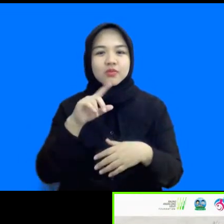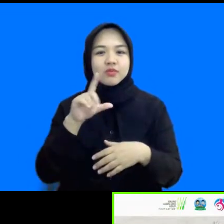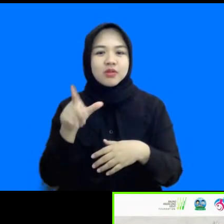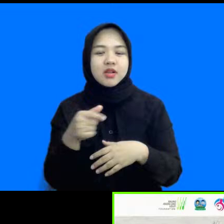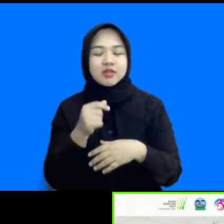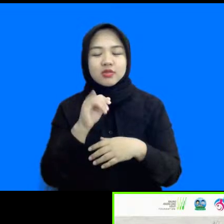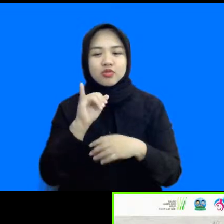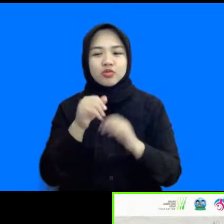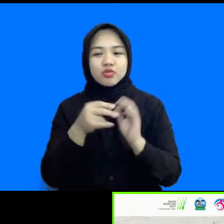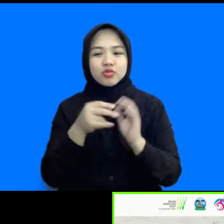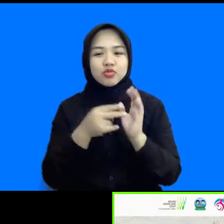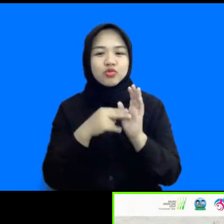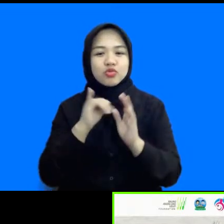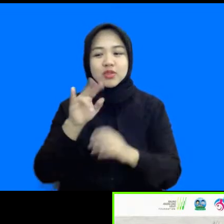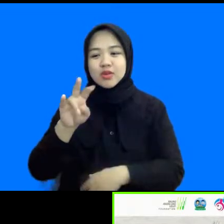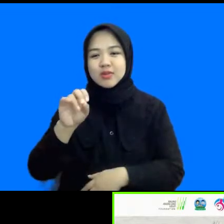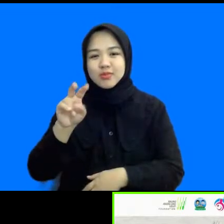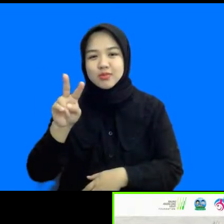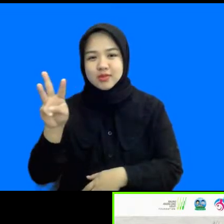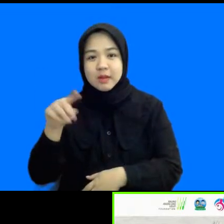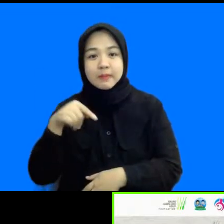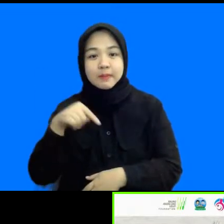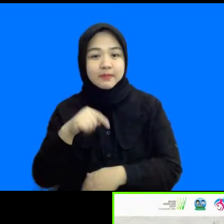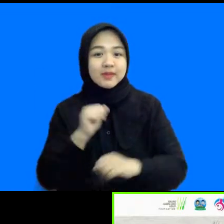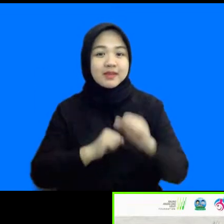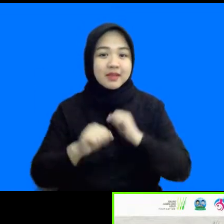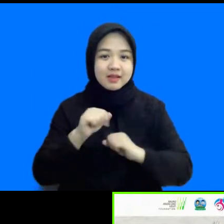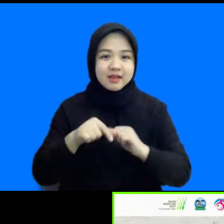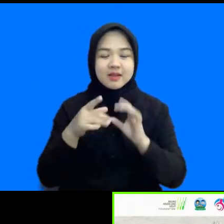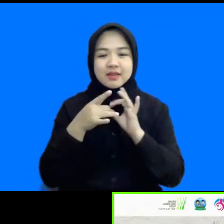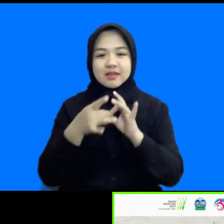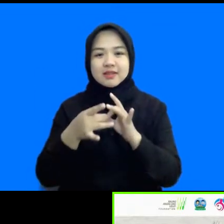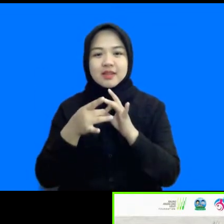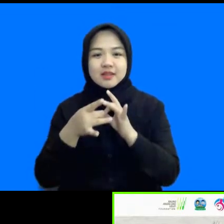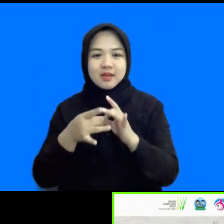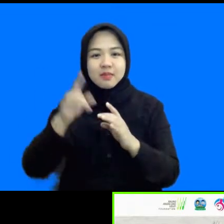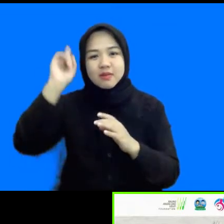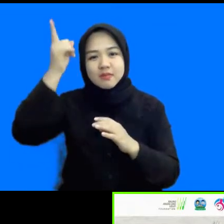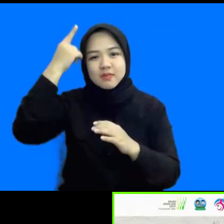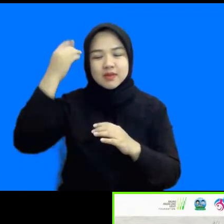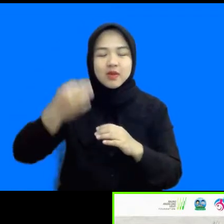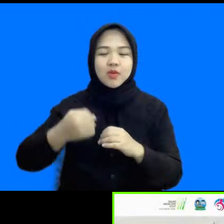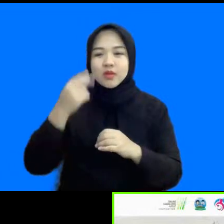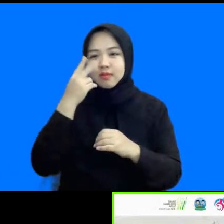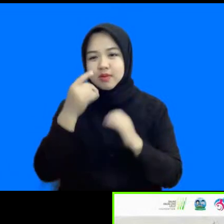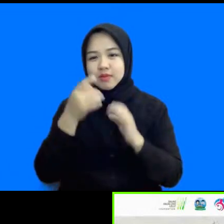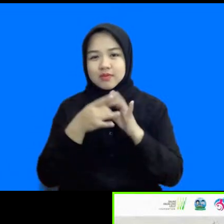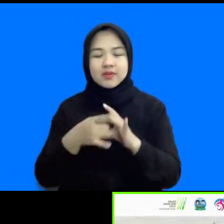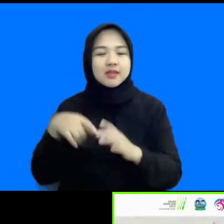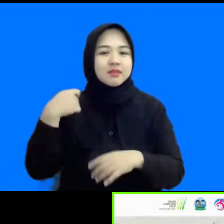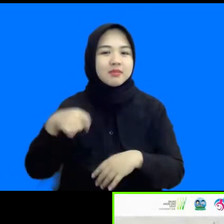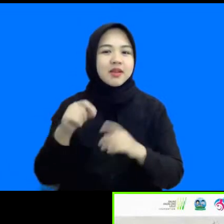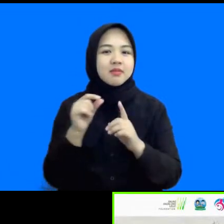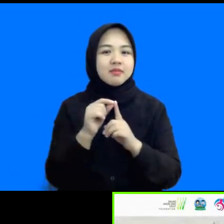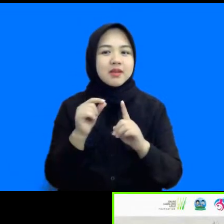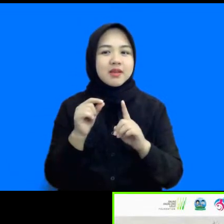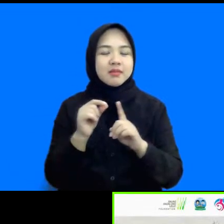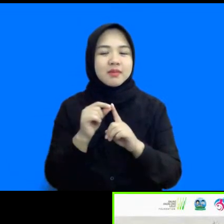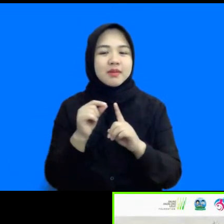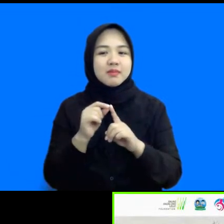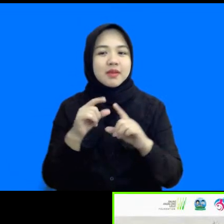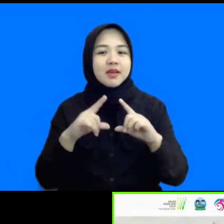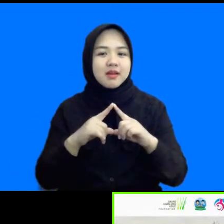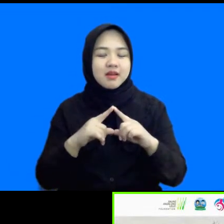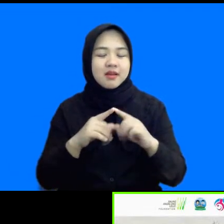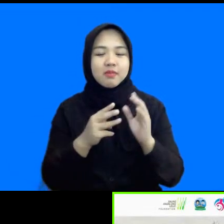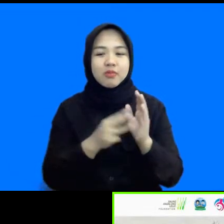tahun 2023. Kegiatan ini merupakan kerjasama antara pemerintah Kota Bandung dengan Kementerian P3ARI, Mobile Art